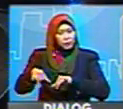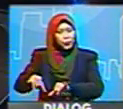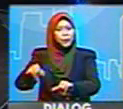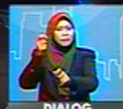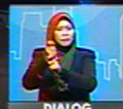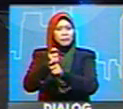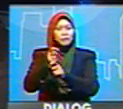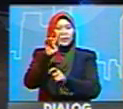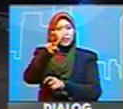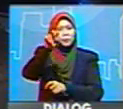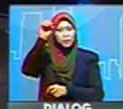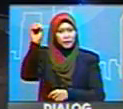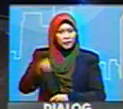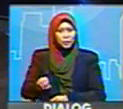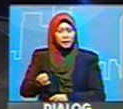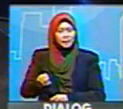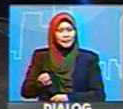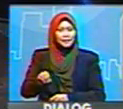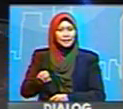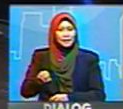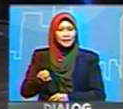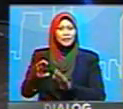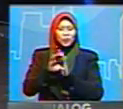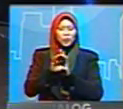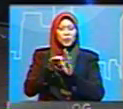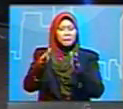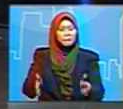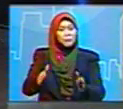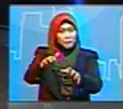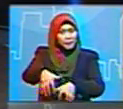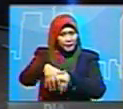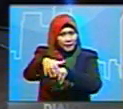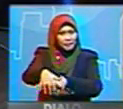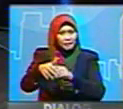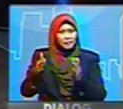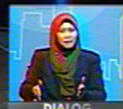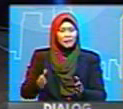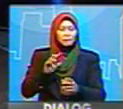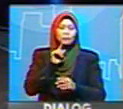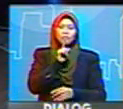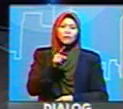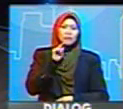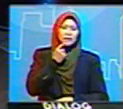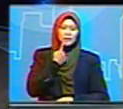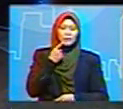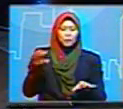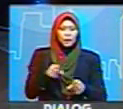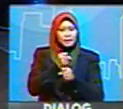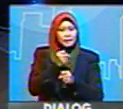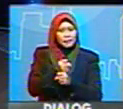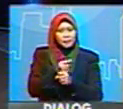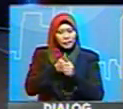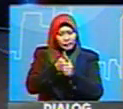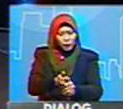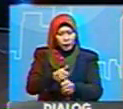kepada 20% apa kata kalau misalnya petani yang betul betul menjalankan kerja mengikut